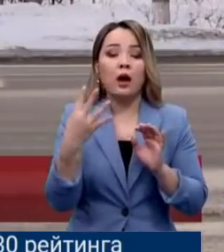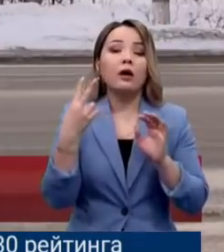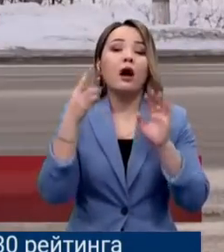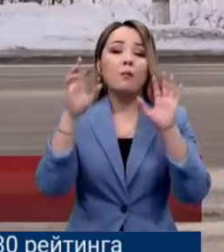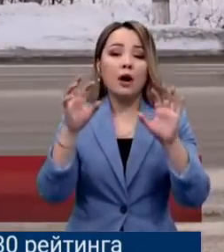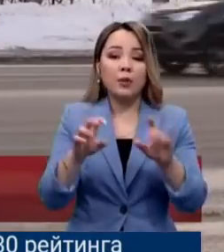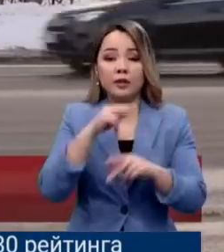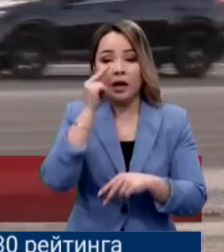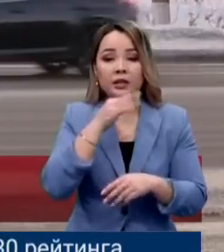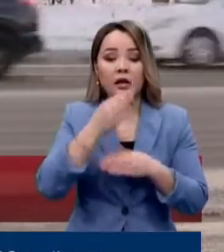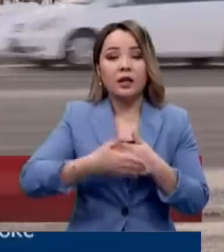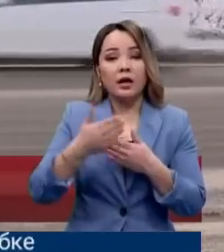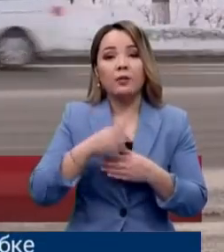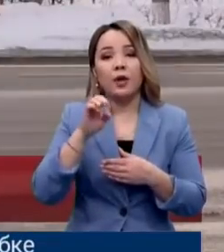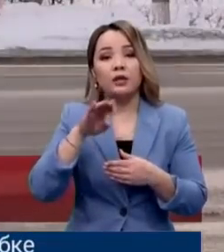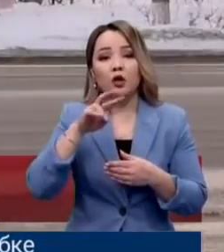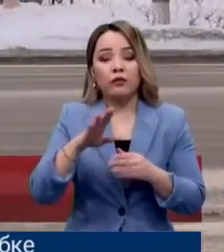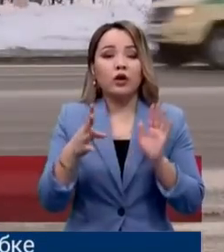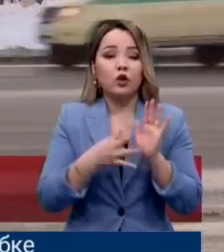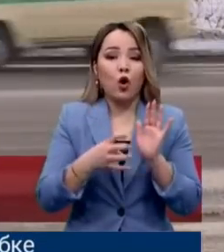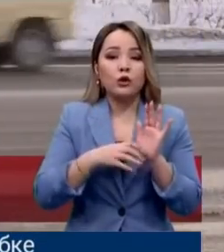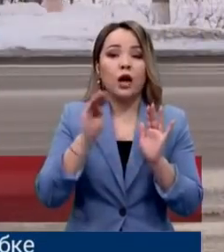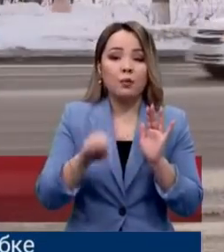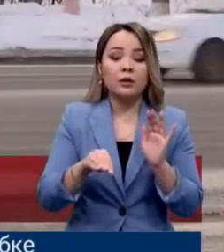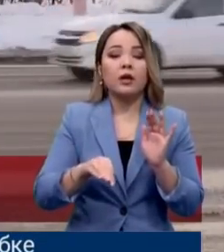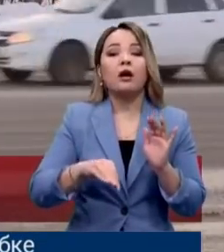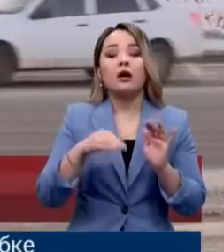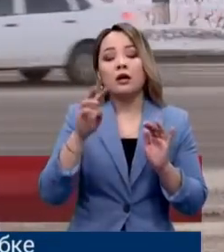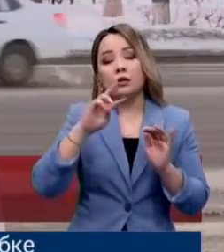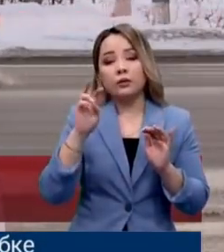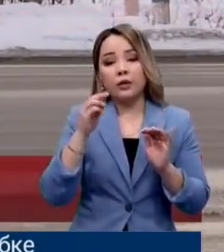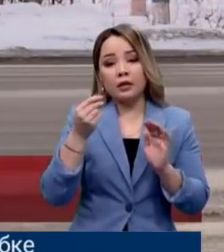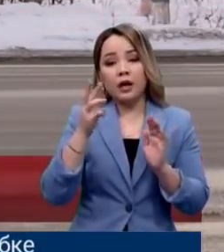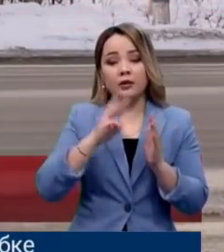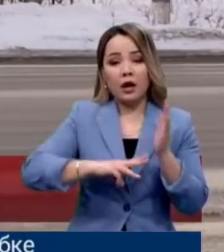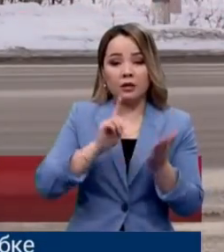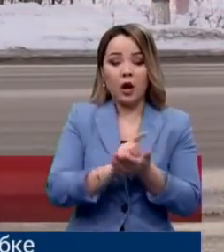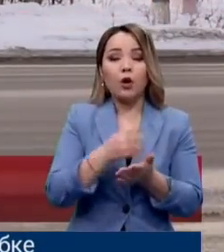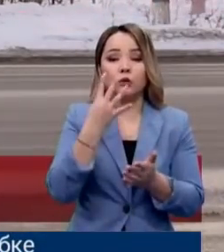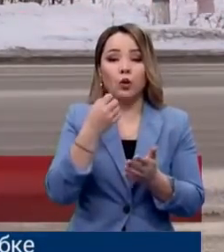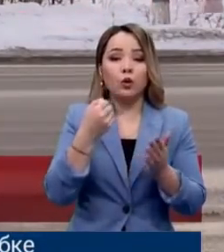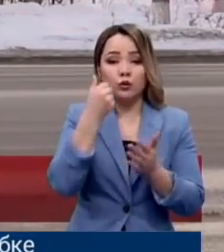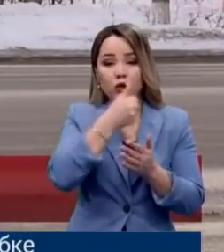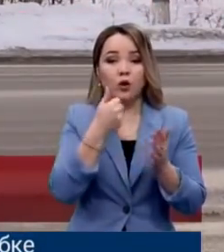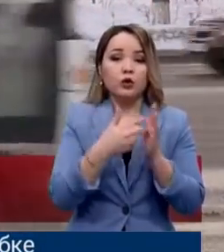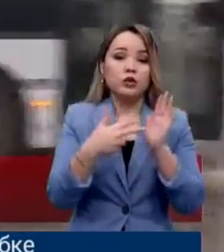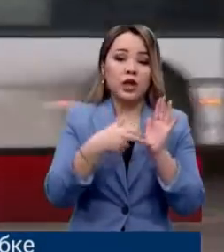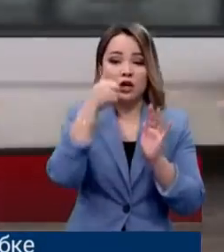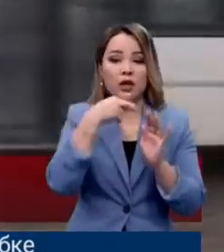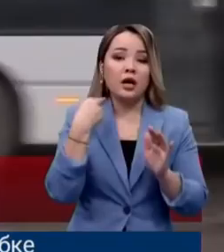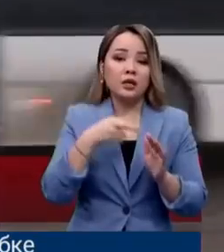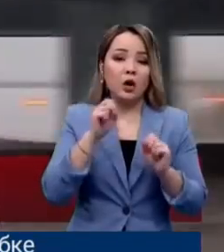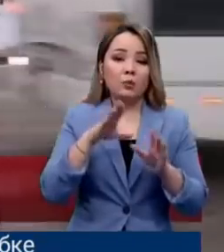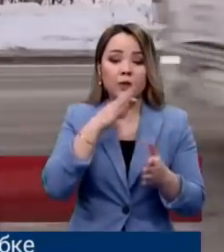сәйкес кінәсі дәлелденсе Бектанов кемі 900 мың теңге айыппұл төлеуі мүмкін. Немесе 4 жылдан 8 жылға дейін бас бостандығынан